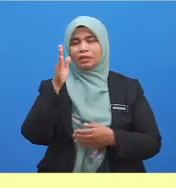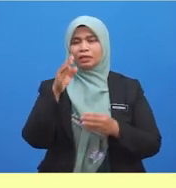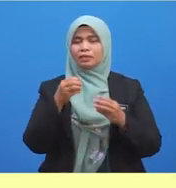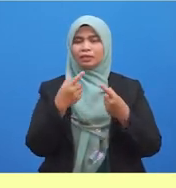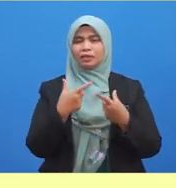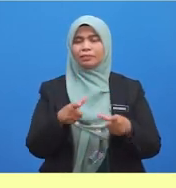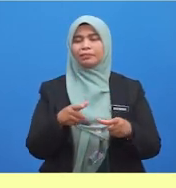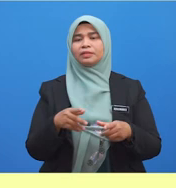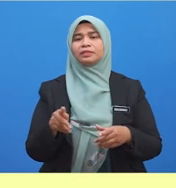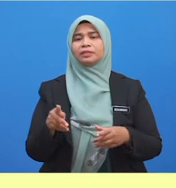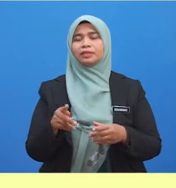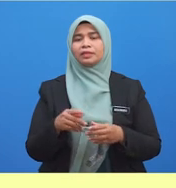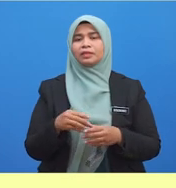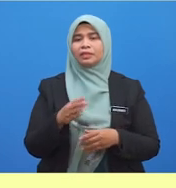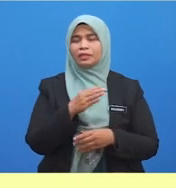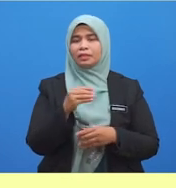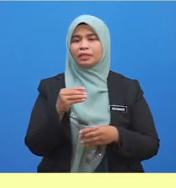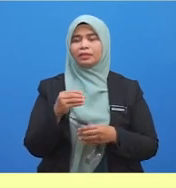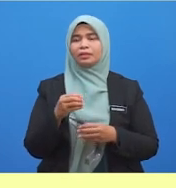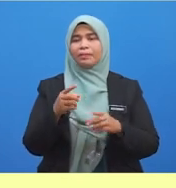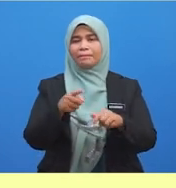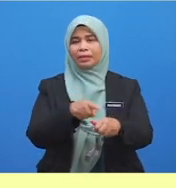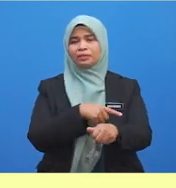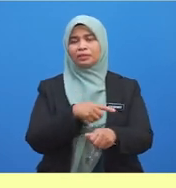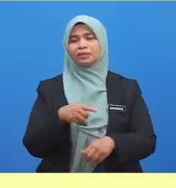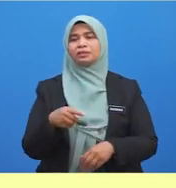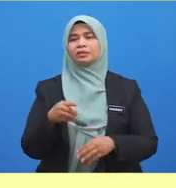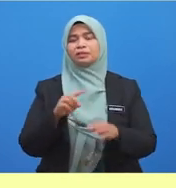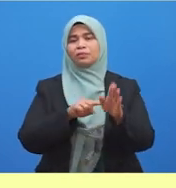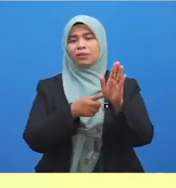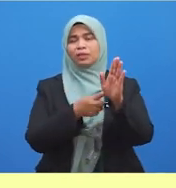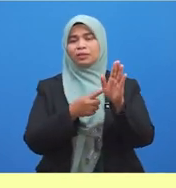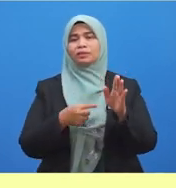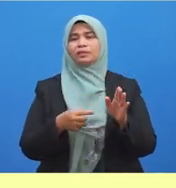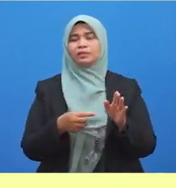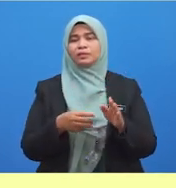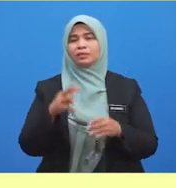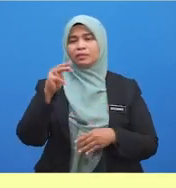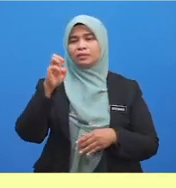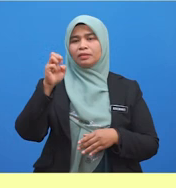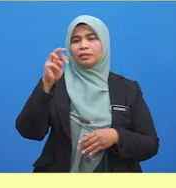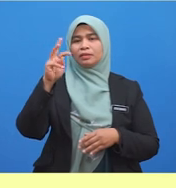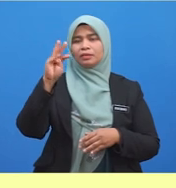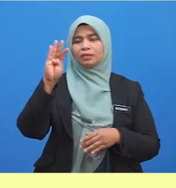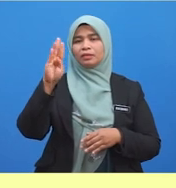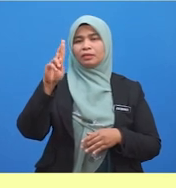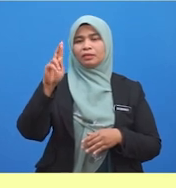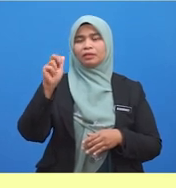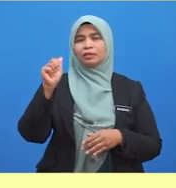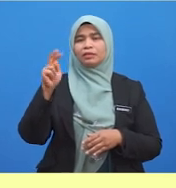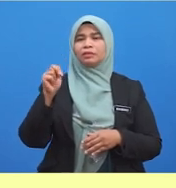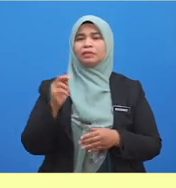melepaskan pintalan dan memanjang semula. Membran nukleus dan